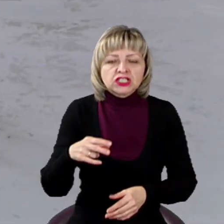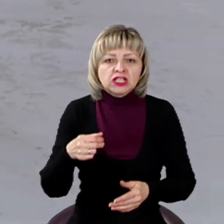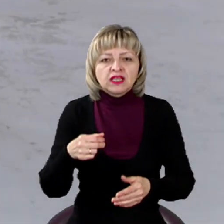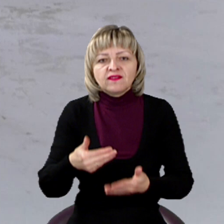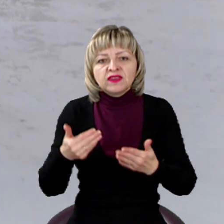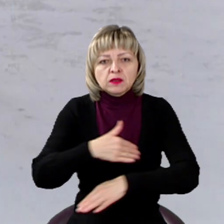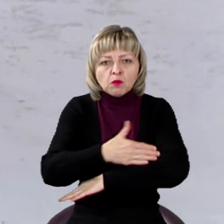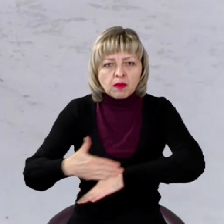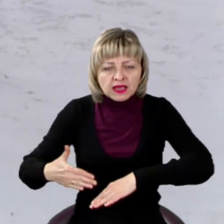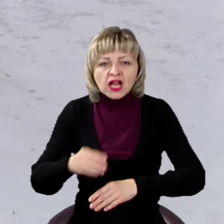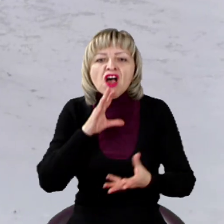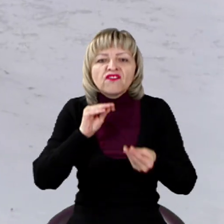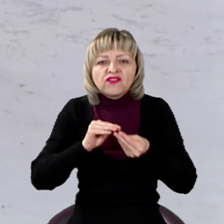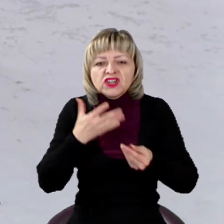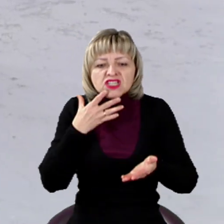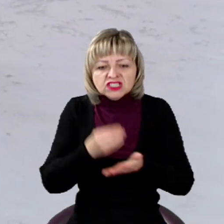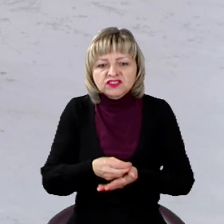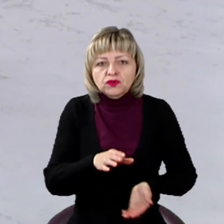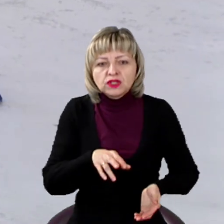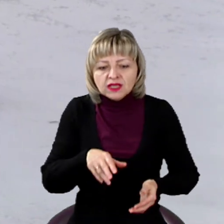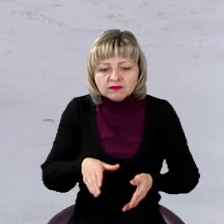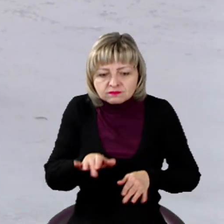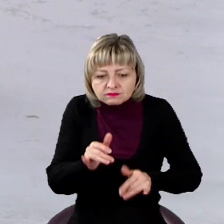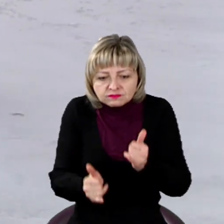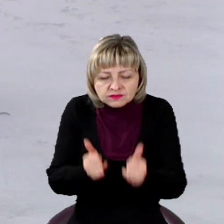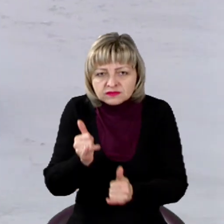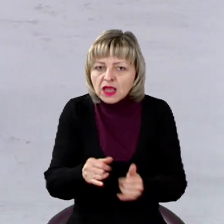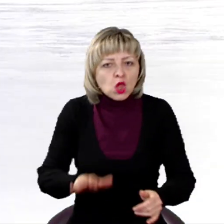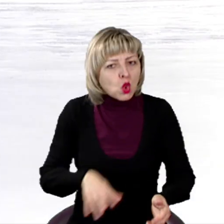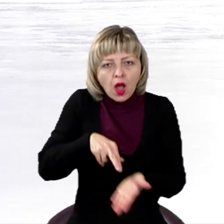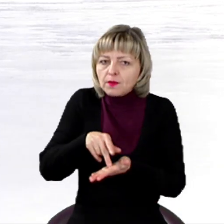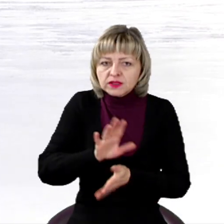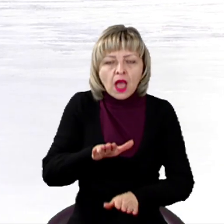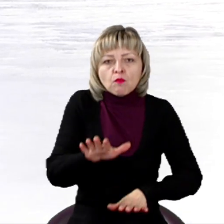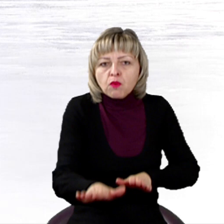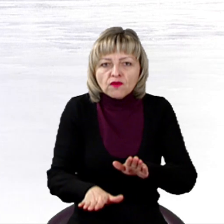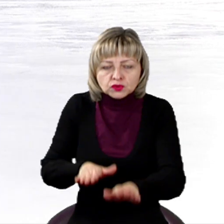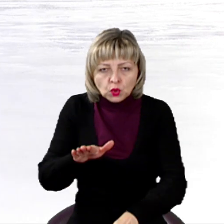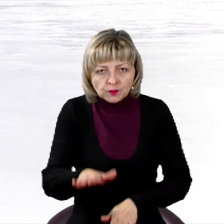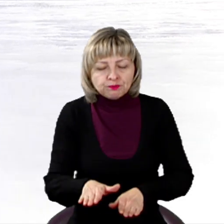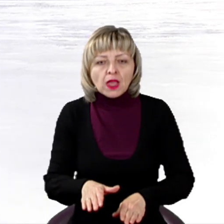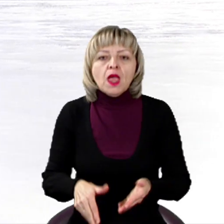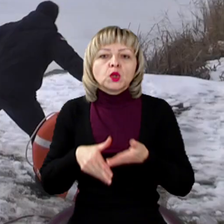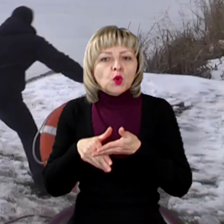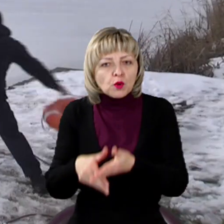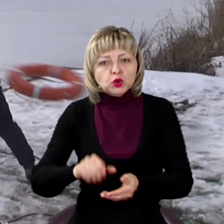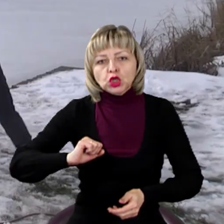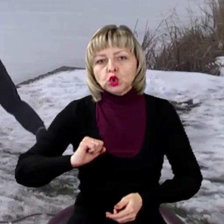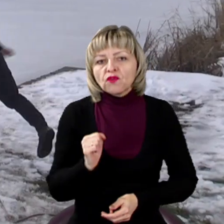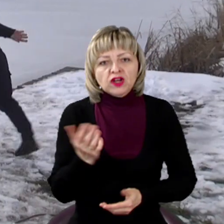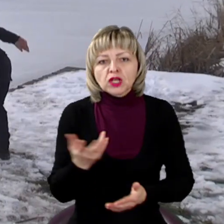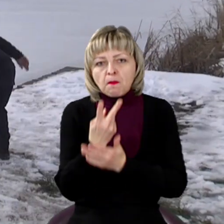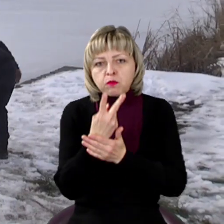але не на ногах, а або перекочуючись, або повзком повзти до берега. Андрій Левчук каже, допомогти товаришу,